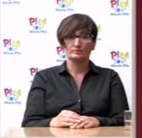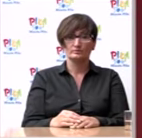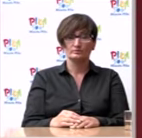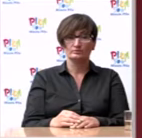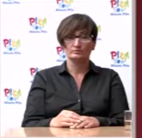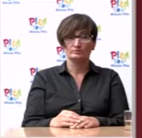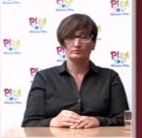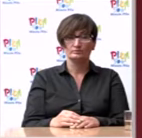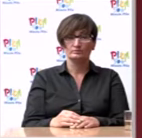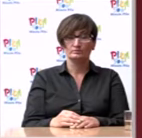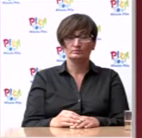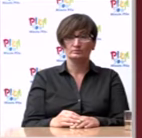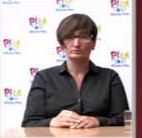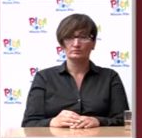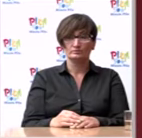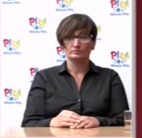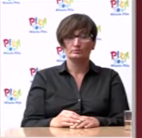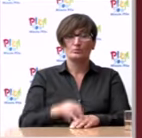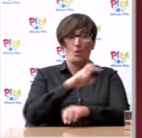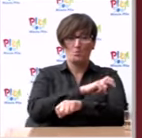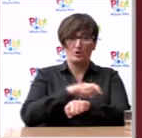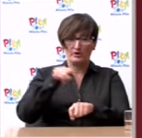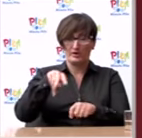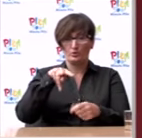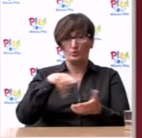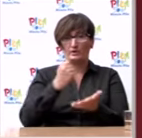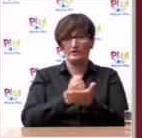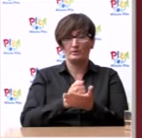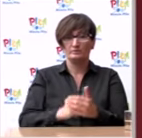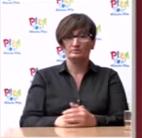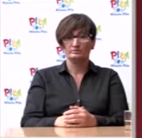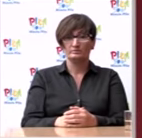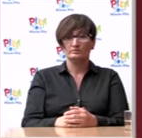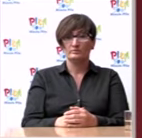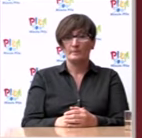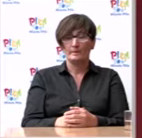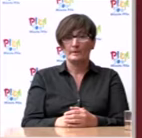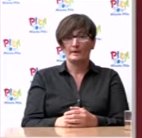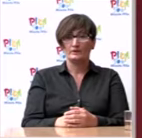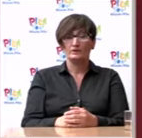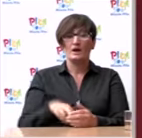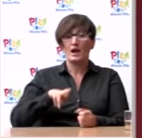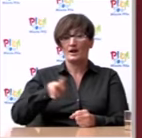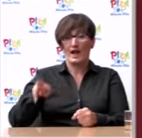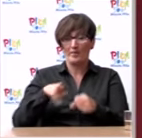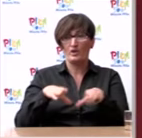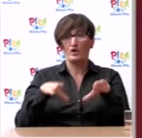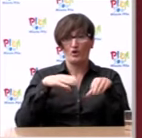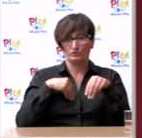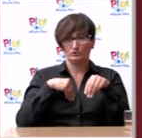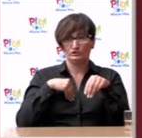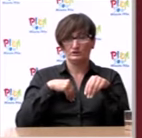Panie przewodniczący, projekt tej uchwały szanowni radni otrzymali. Są